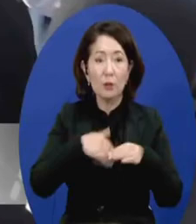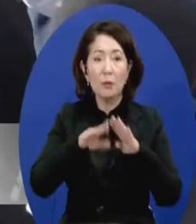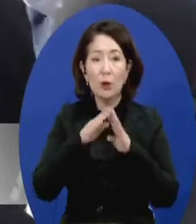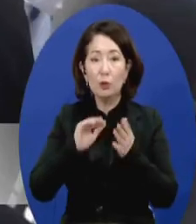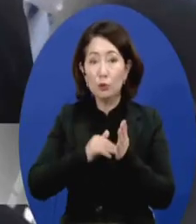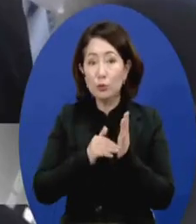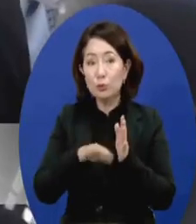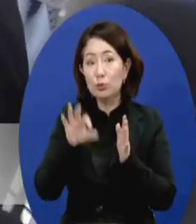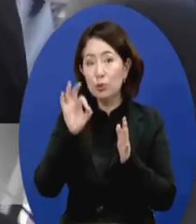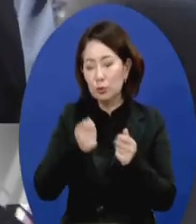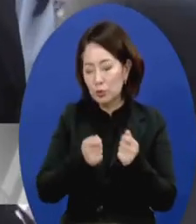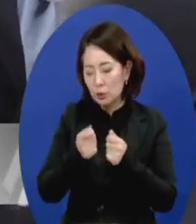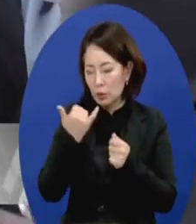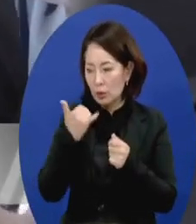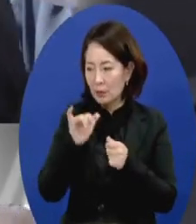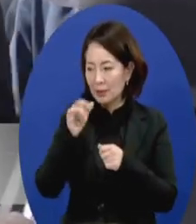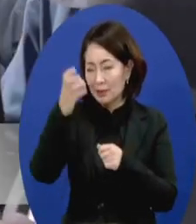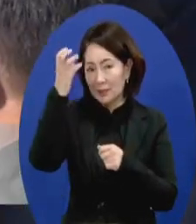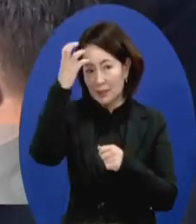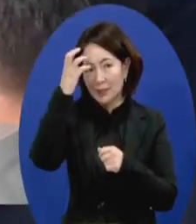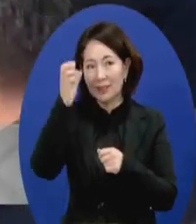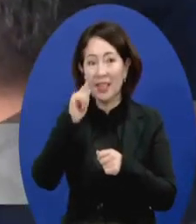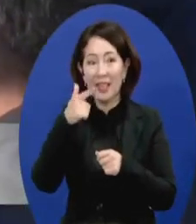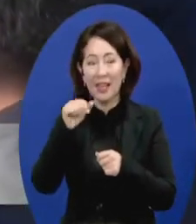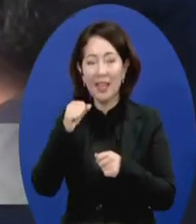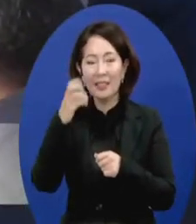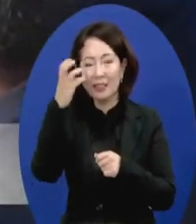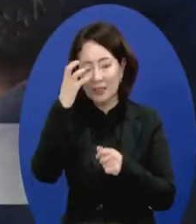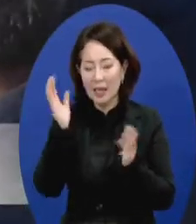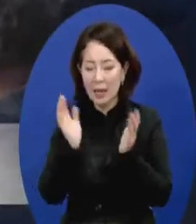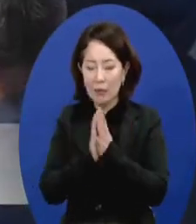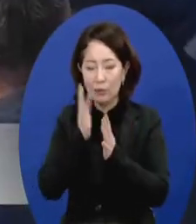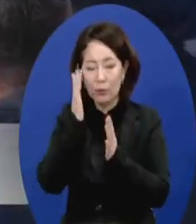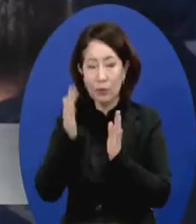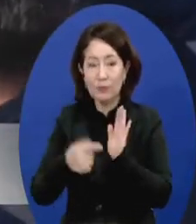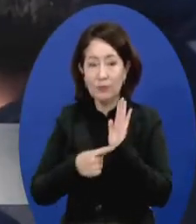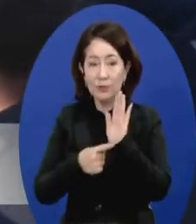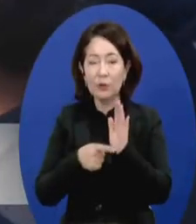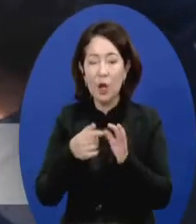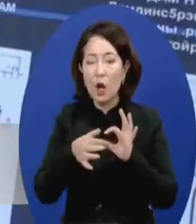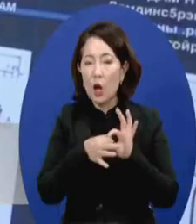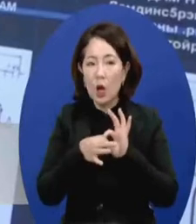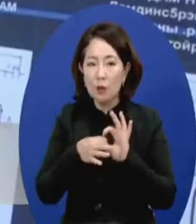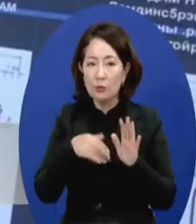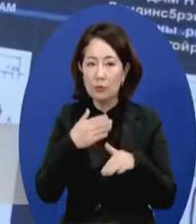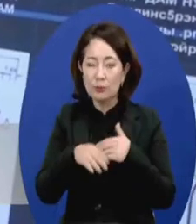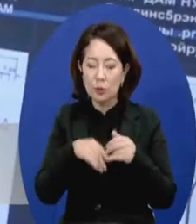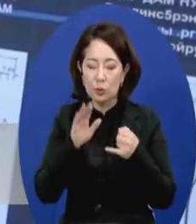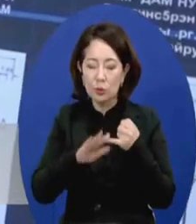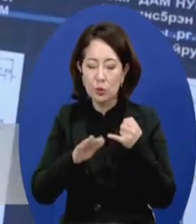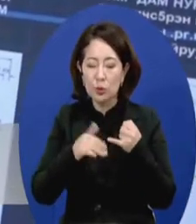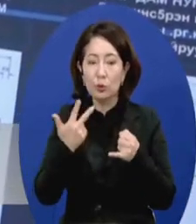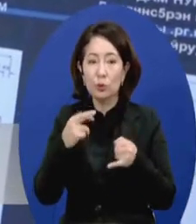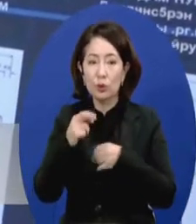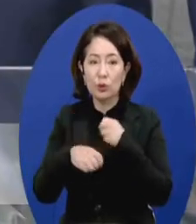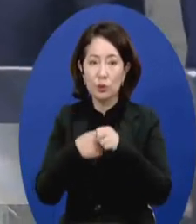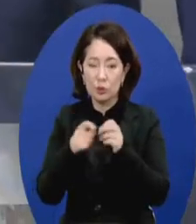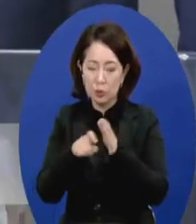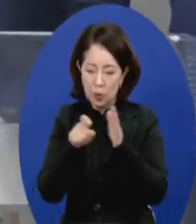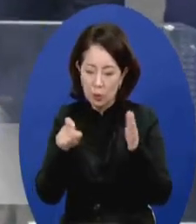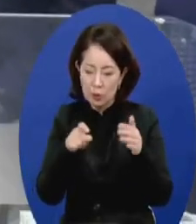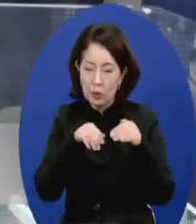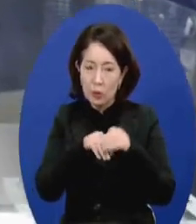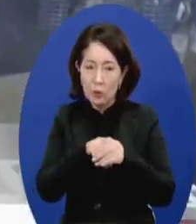зохицуулалтыг Улаанбаатар хотын цахиргаа засгийн газартаа хамтарч улсын хурал бодлого гаргаж уялдаа холбоотойгоор сүүлийн 30 жилд хөрөмтлөгдсөн